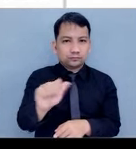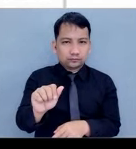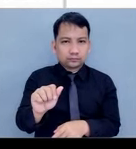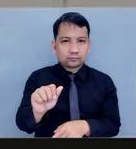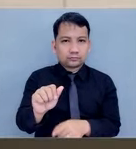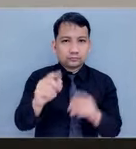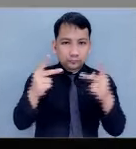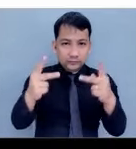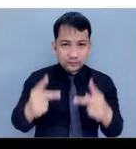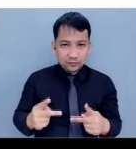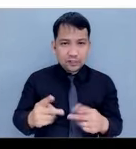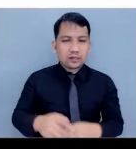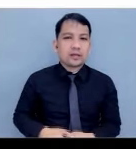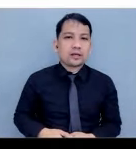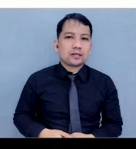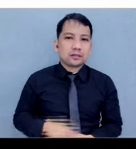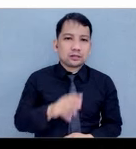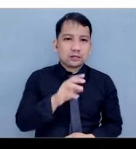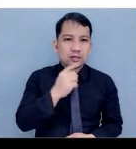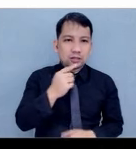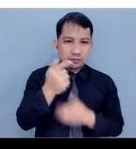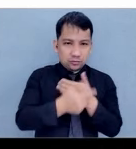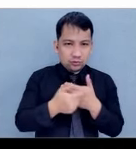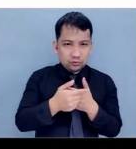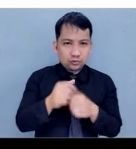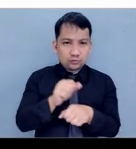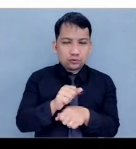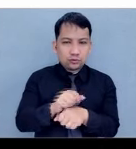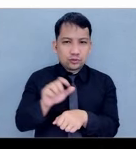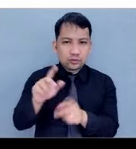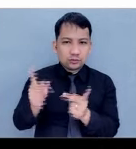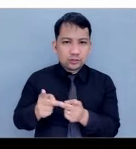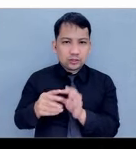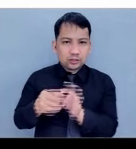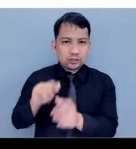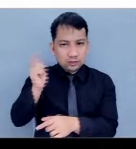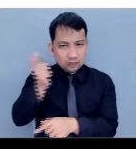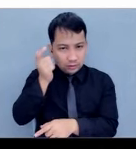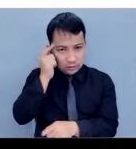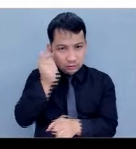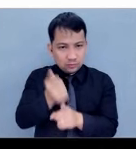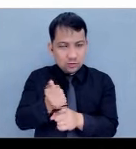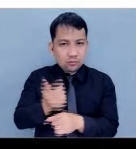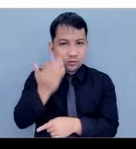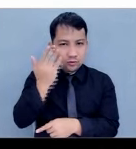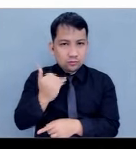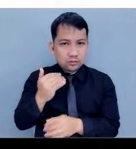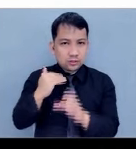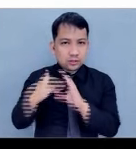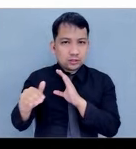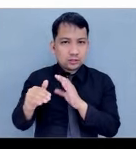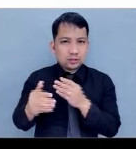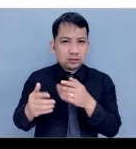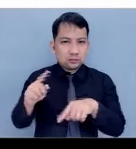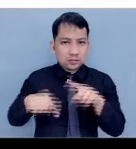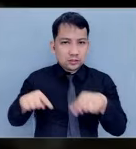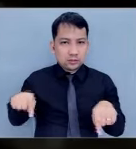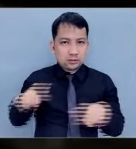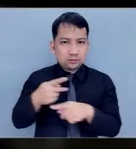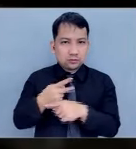Administration o OWA, maging ang Google Workspace ng pamahalaan. Ginagamit ito para sa email storage at iba pang productivity